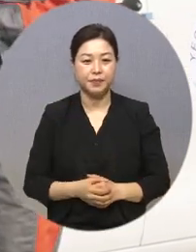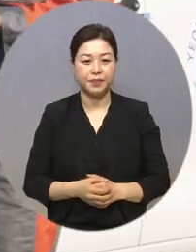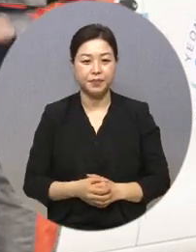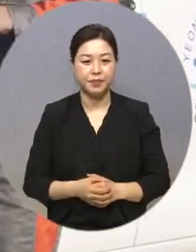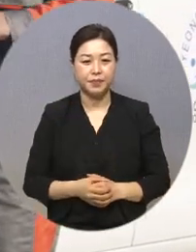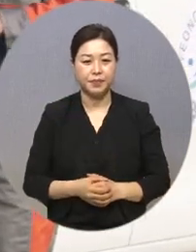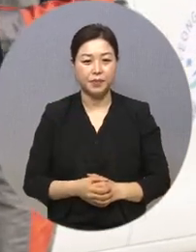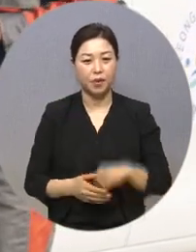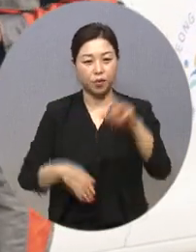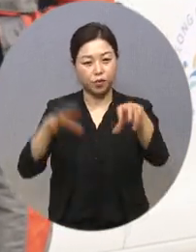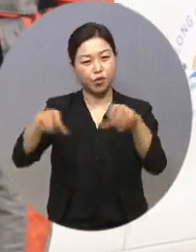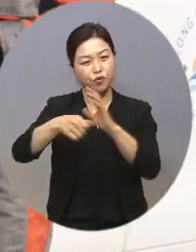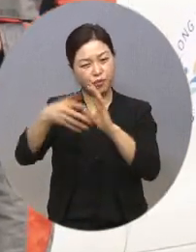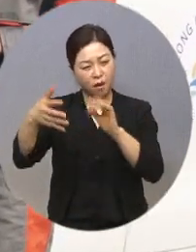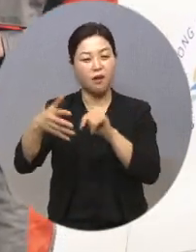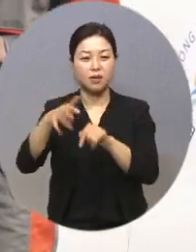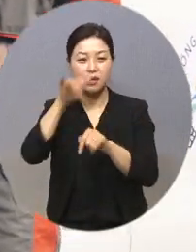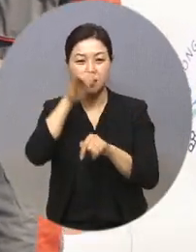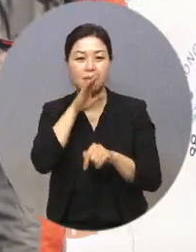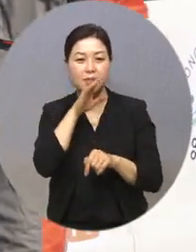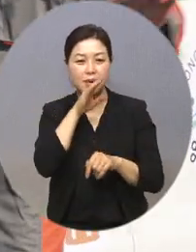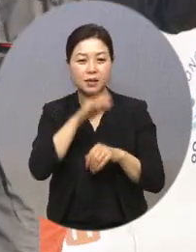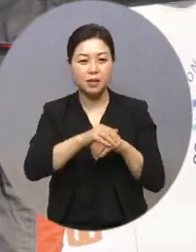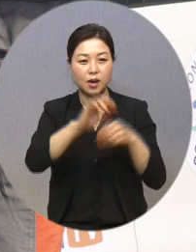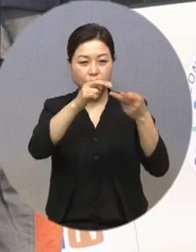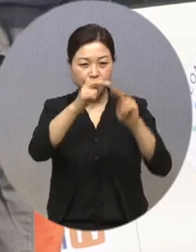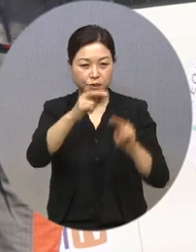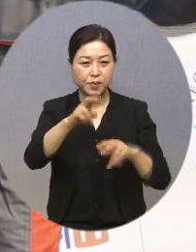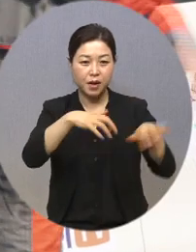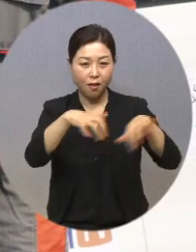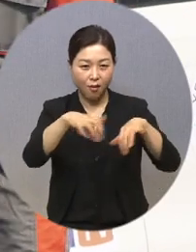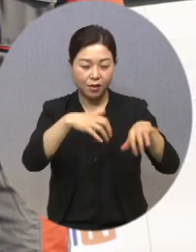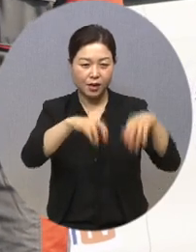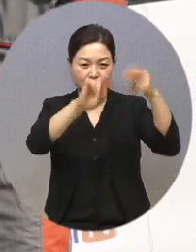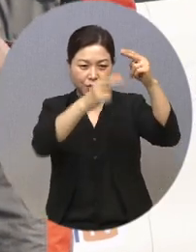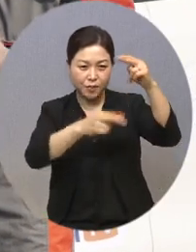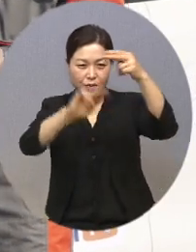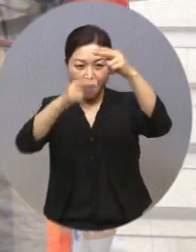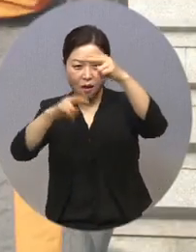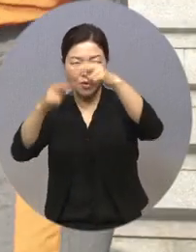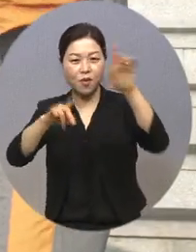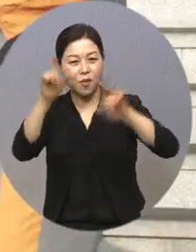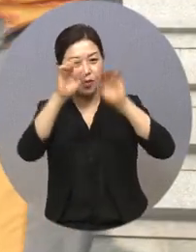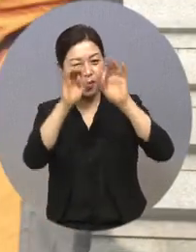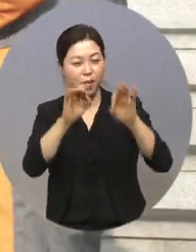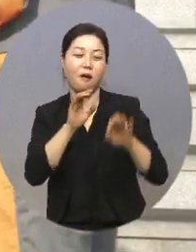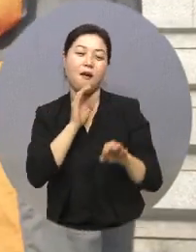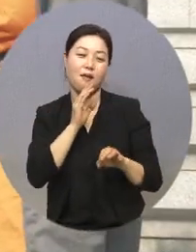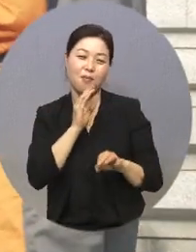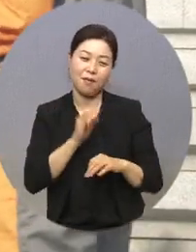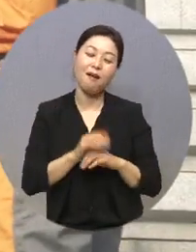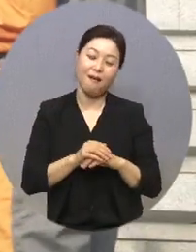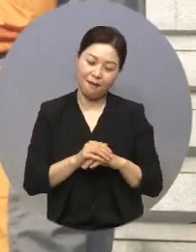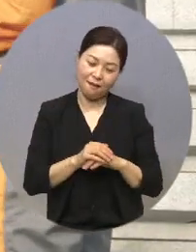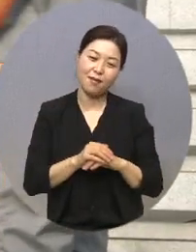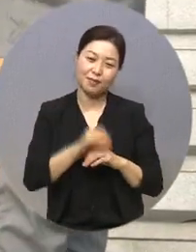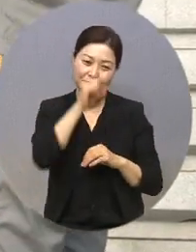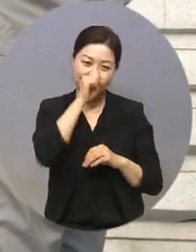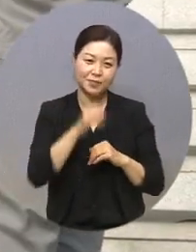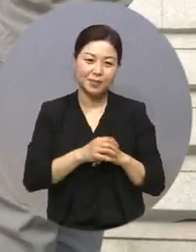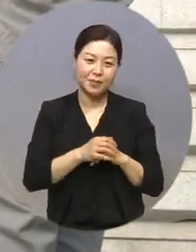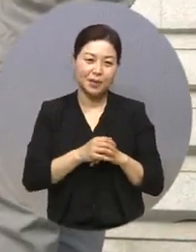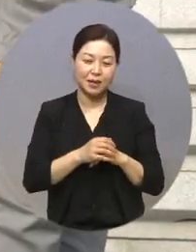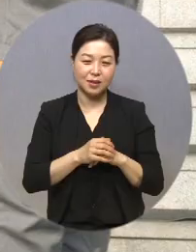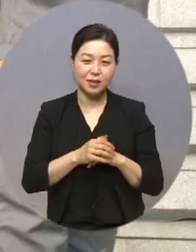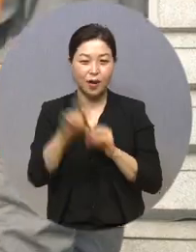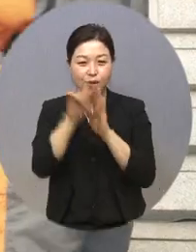굉장히 영광에서 유명한 곳으로 들었었거든요. 굴비거리 같은 경우는 굴비 이렇게 딱 쫙 널려 있는 거 보면 또 마음이 또 이상해지잖아요. 감사합니다. 밖에 날씨가 너무 추우니까 제